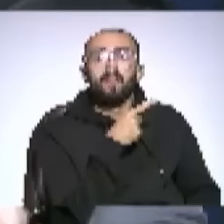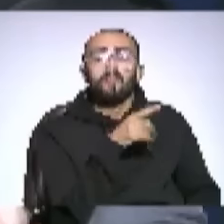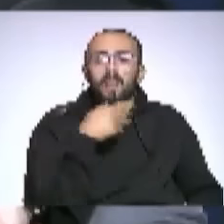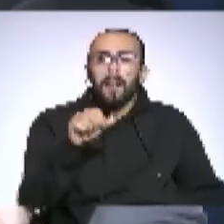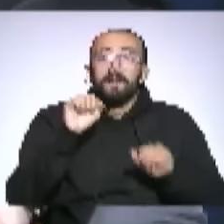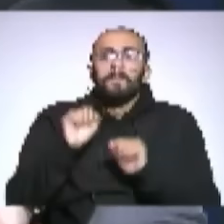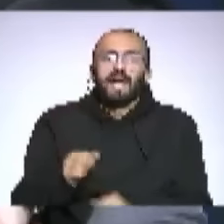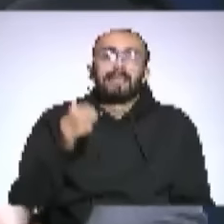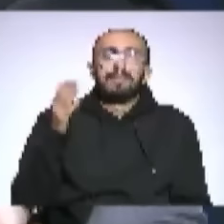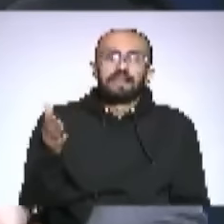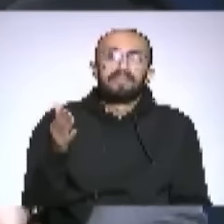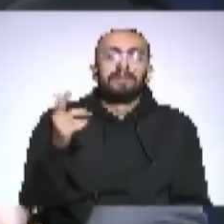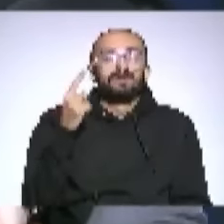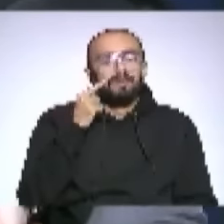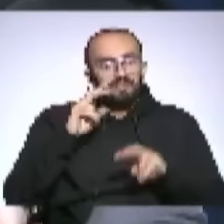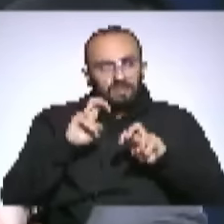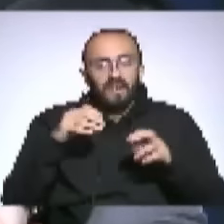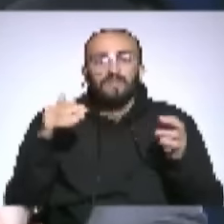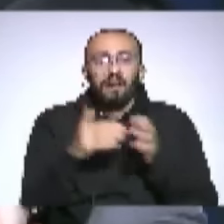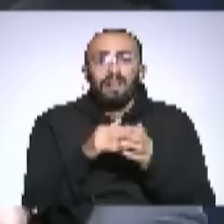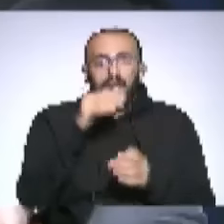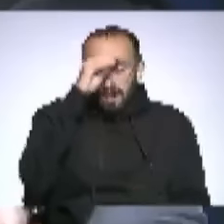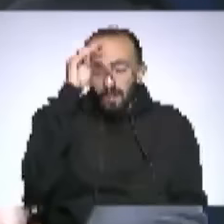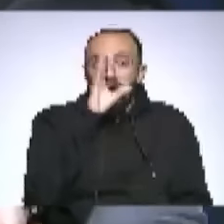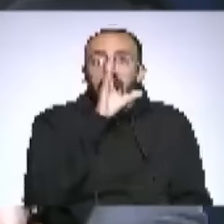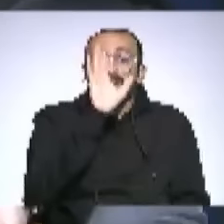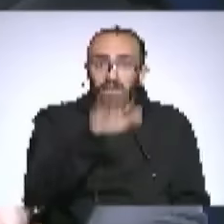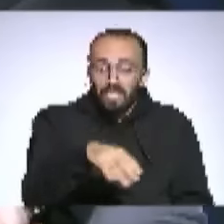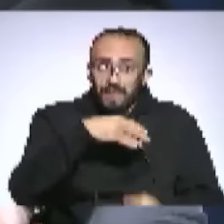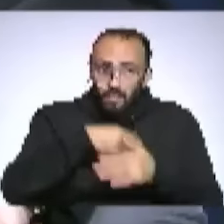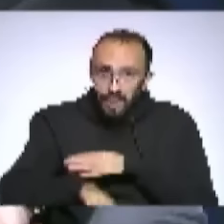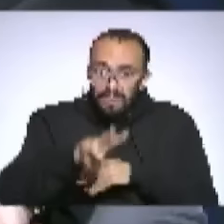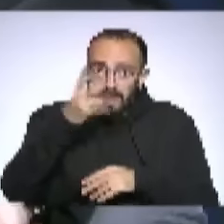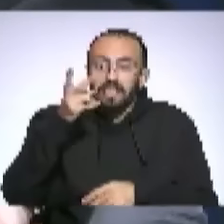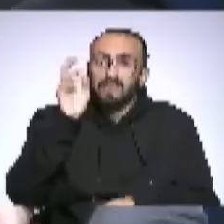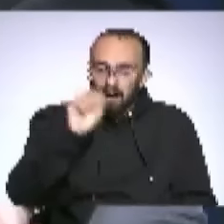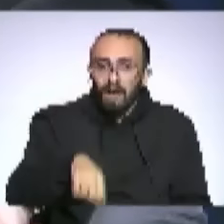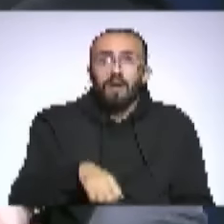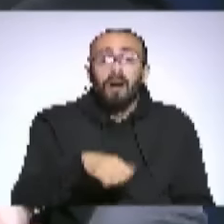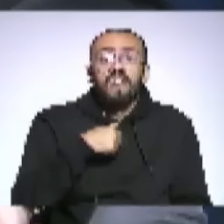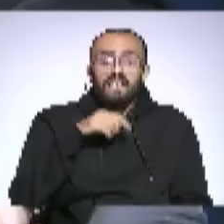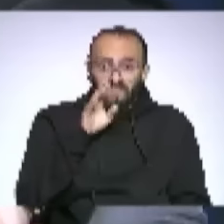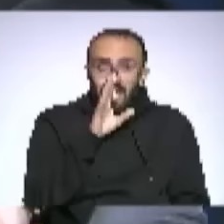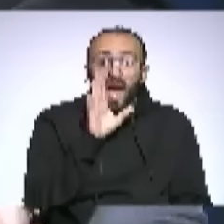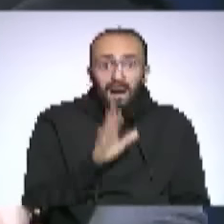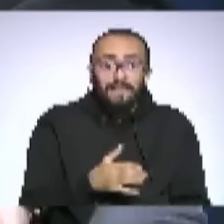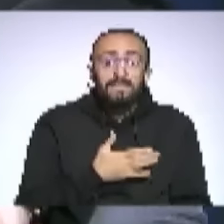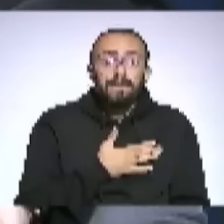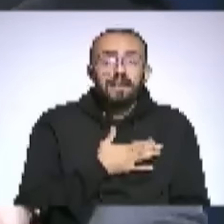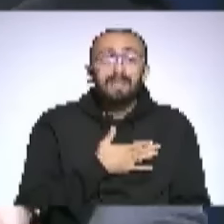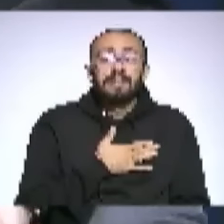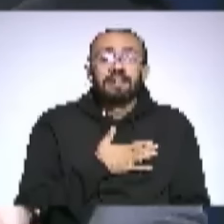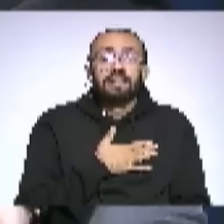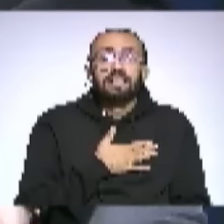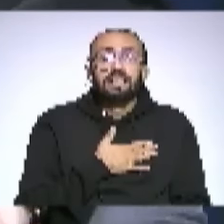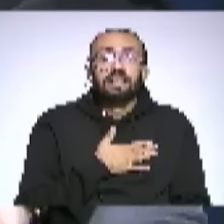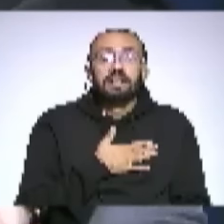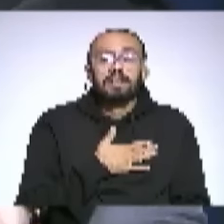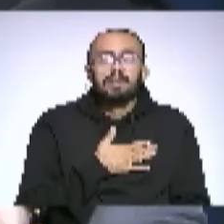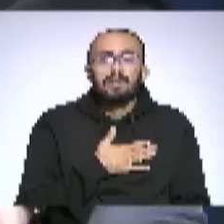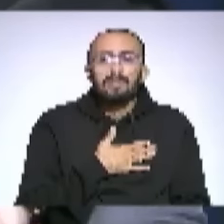للمجلس عشان يقدر يديك تصريح ان كان لك الحق في التصريح ما انا ليا الحق بس انا المشكله ان انا راصت نزلت عشان هتاخد